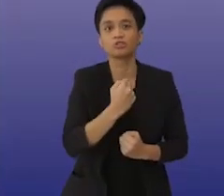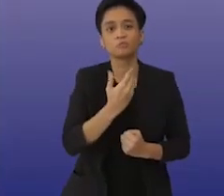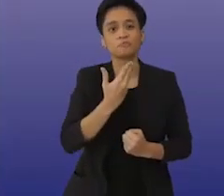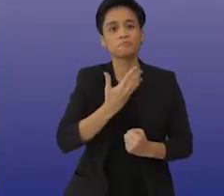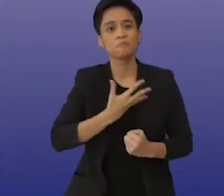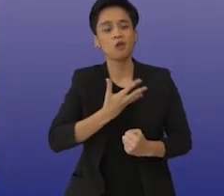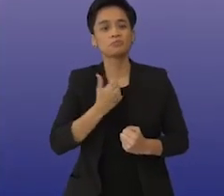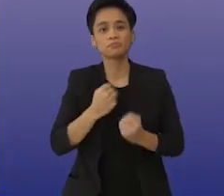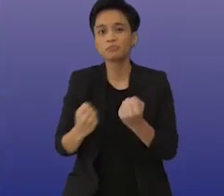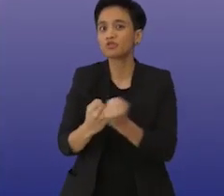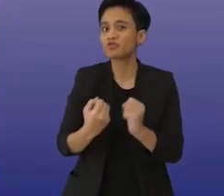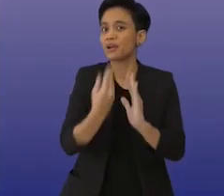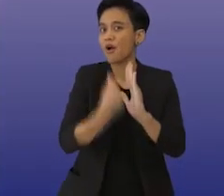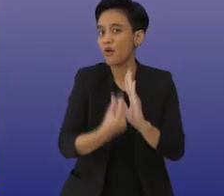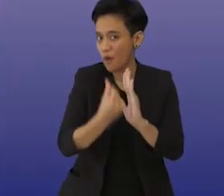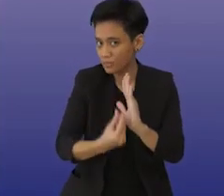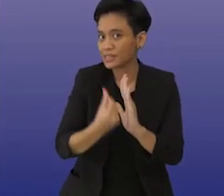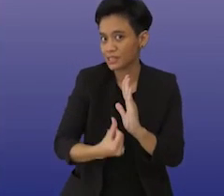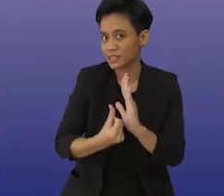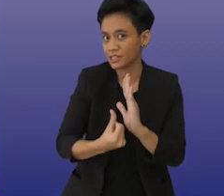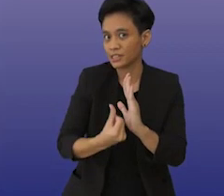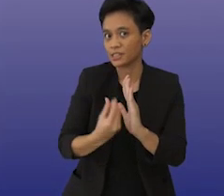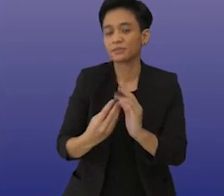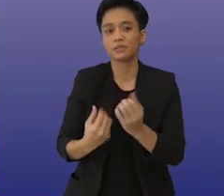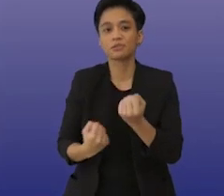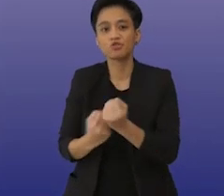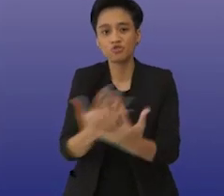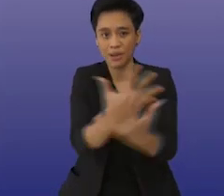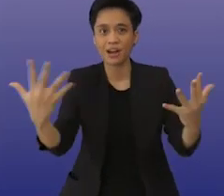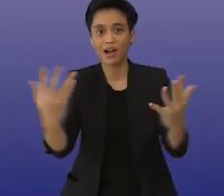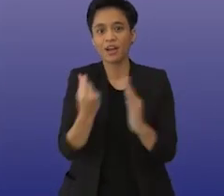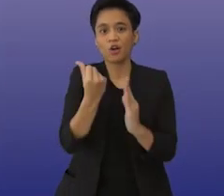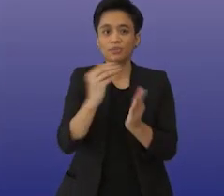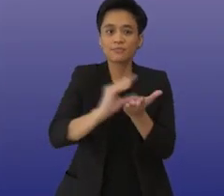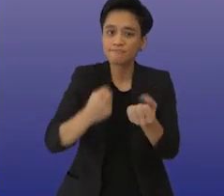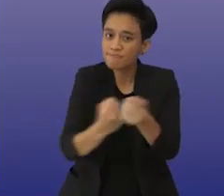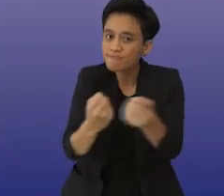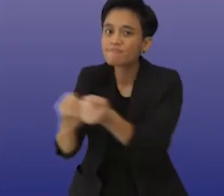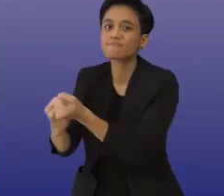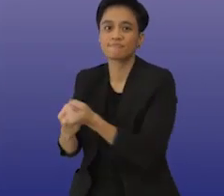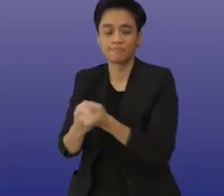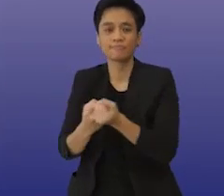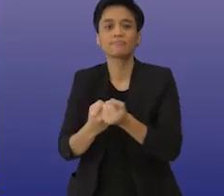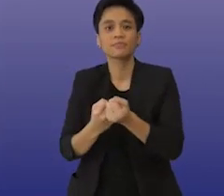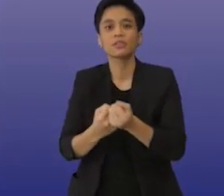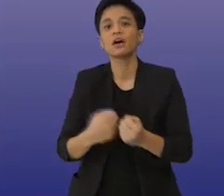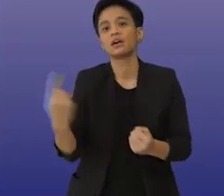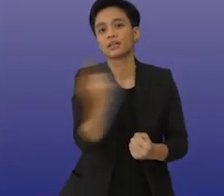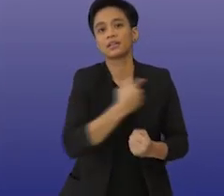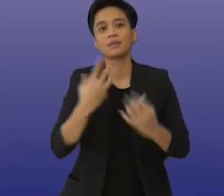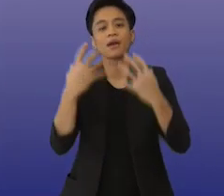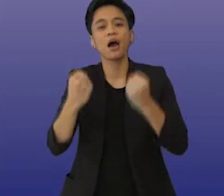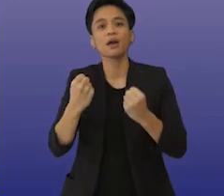paket stimulus ekonomi yang harus dilaksanakan oleh semuanya Ayo kita berharap ini harus dijaga dengan